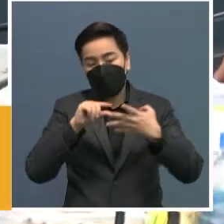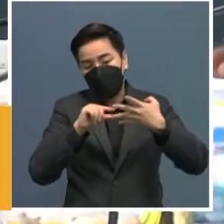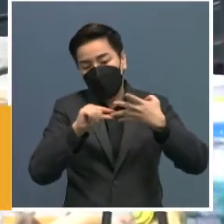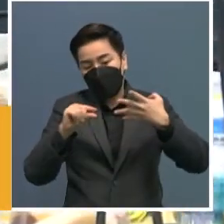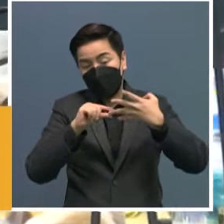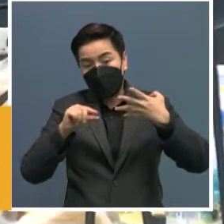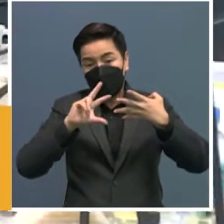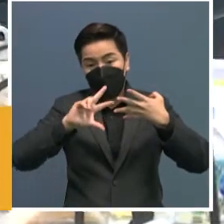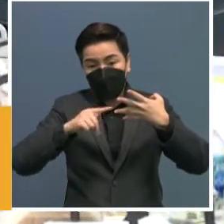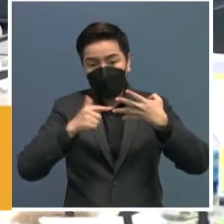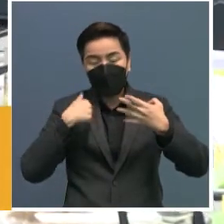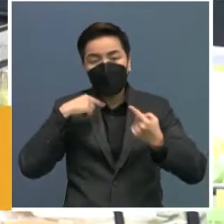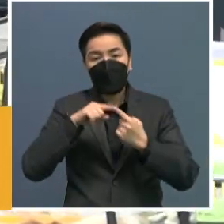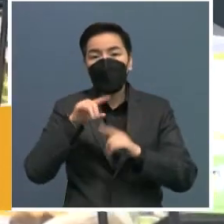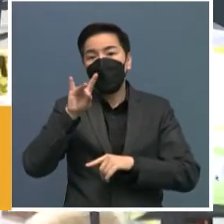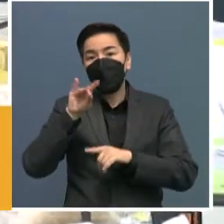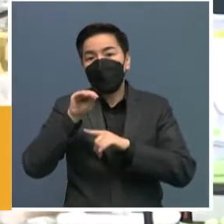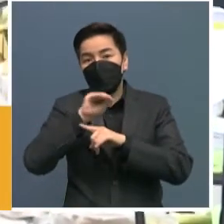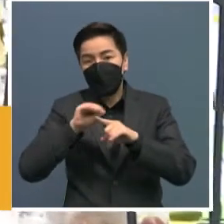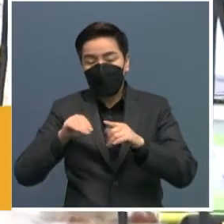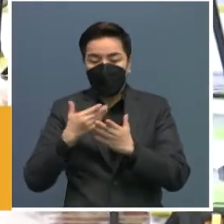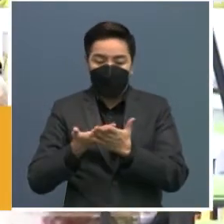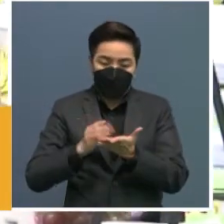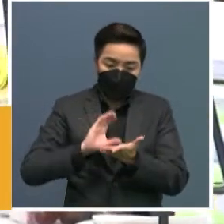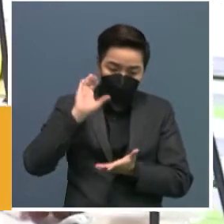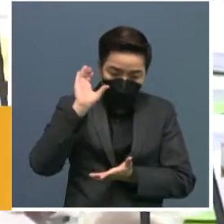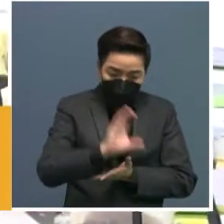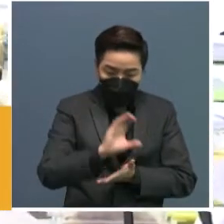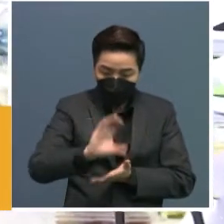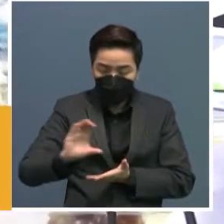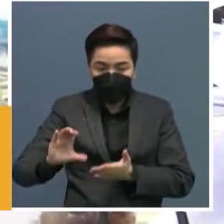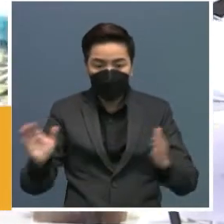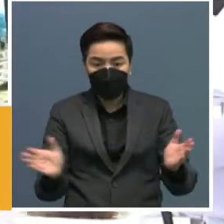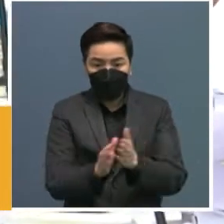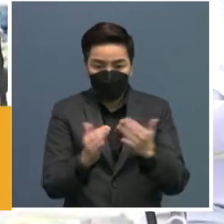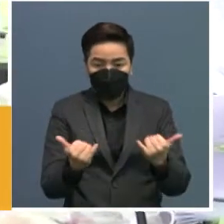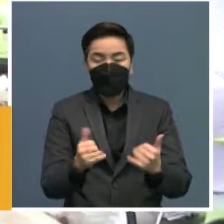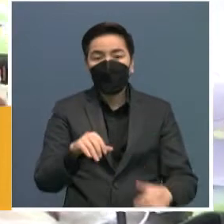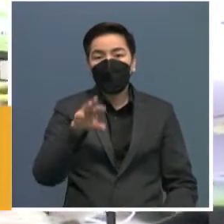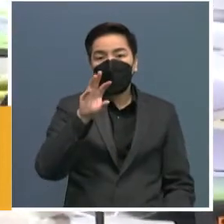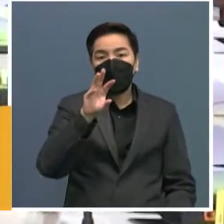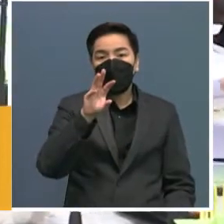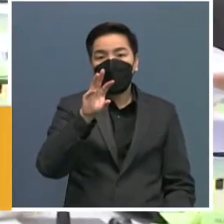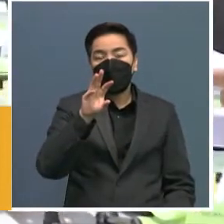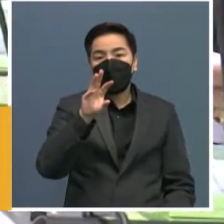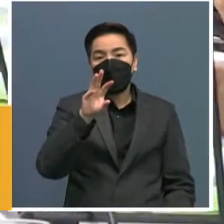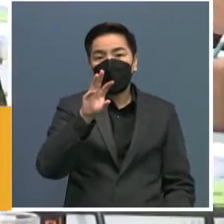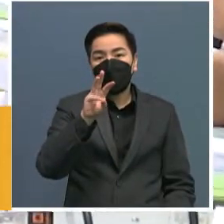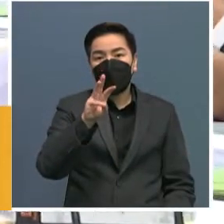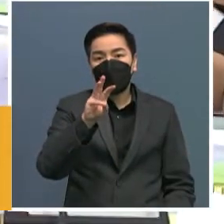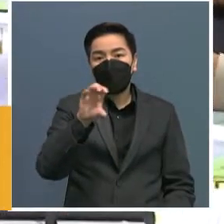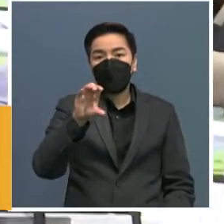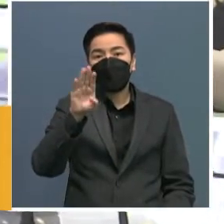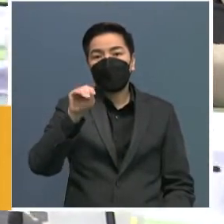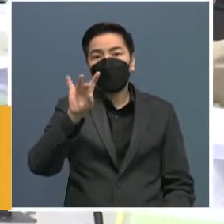ประจำอยู่ที่ร้อยละ 80ค่ะส่วนรายจ่ายลงทุนในวงเงินงบประมาณจะอยู่ที่ 60คนตอนนี้อยู่ที่